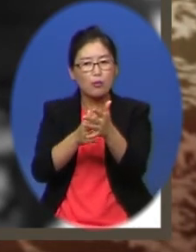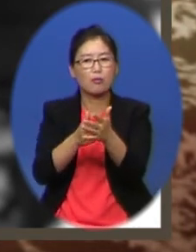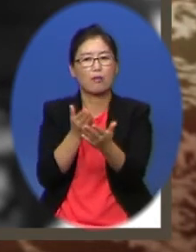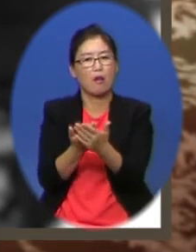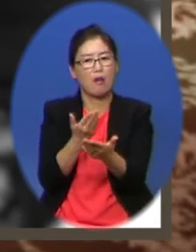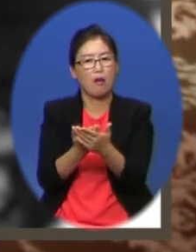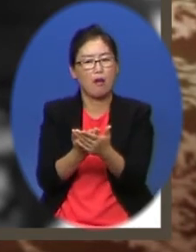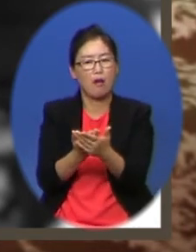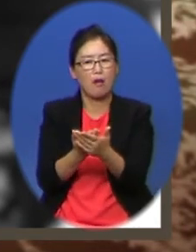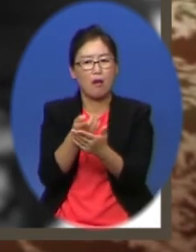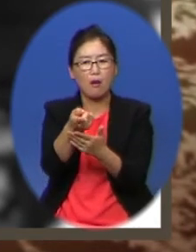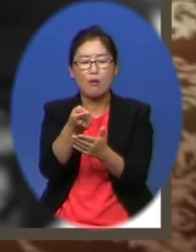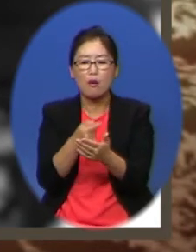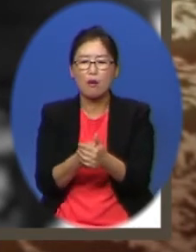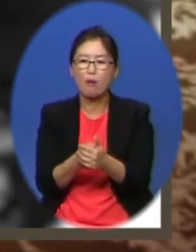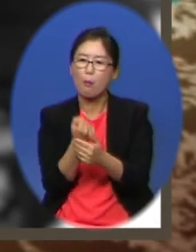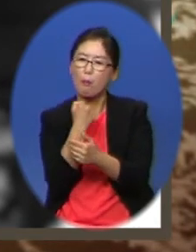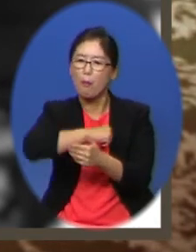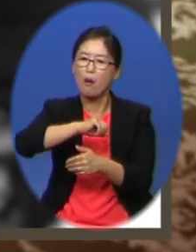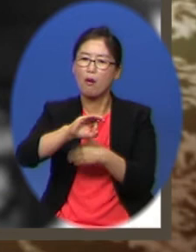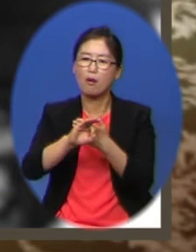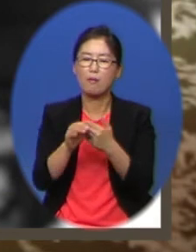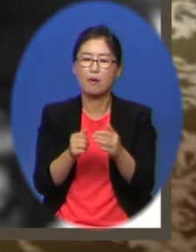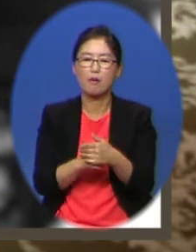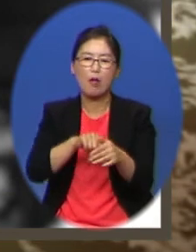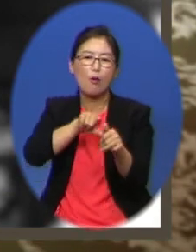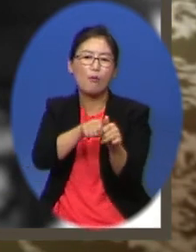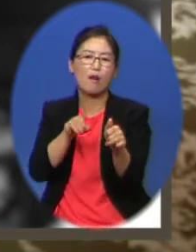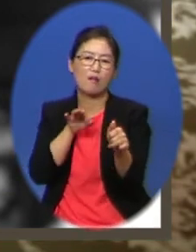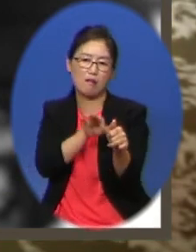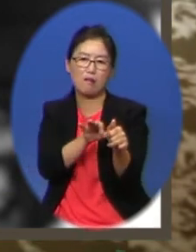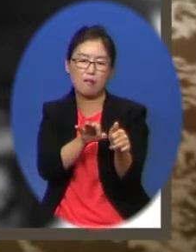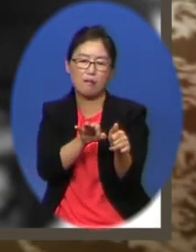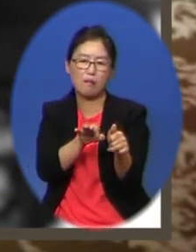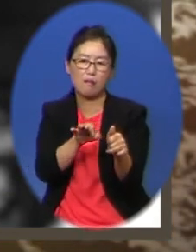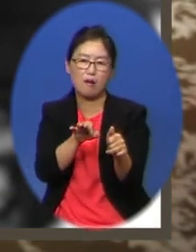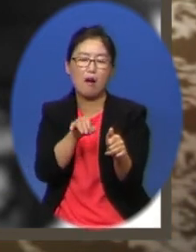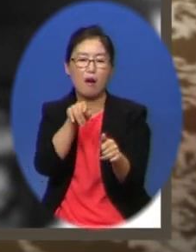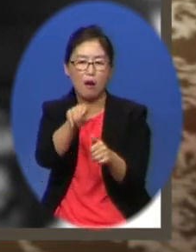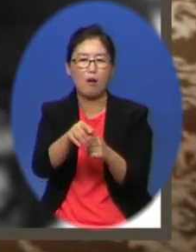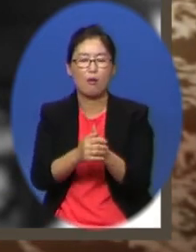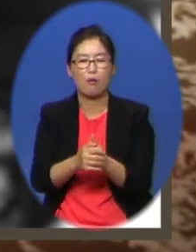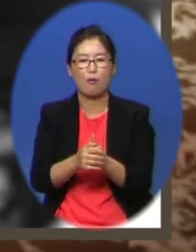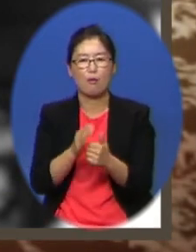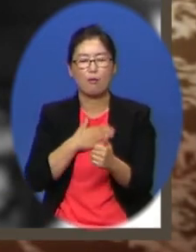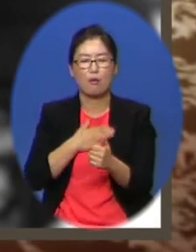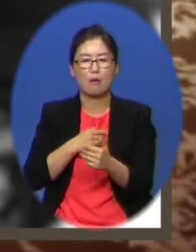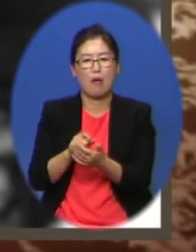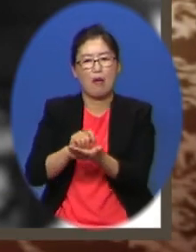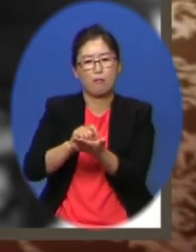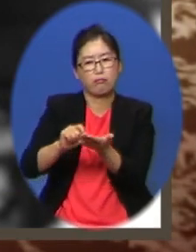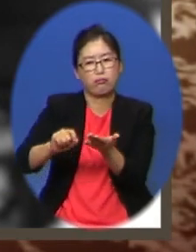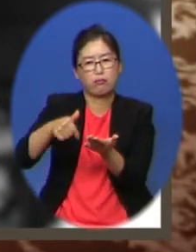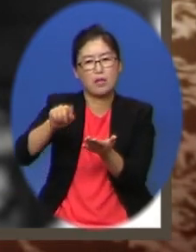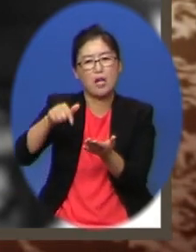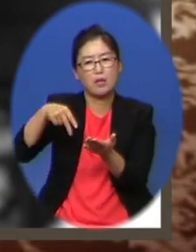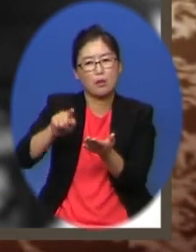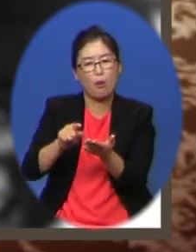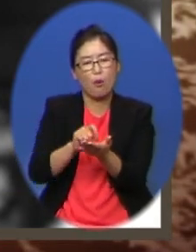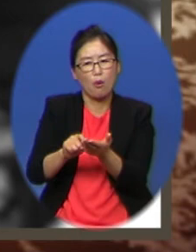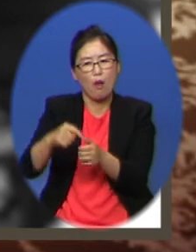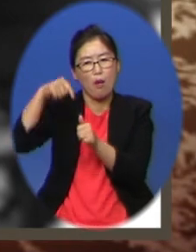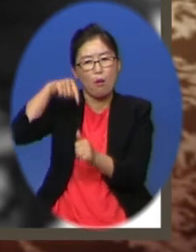때는 위약금을 내겠다는 각서까지 쓰라고 요구했는데요. 자식된 마음으로 치매 노인 어머니를